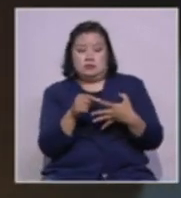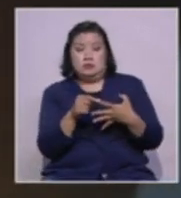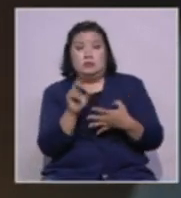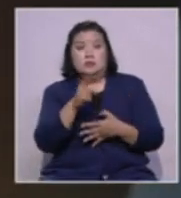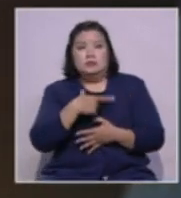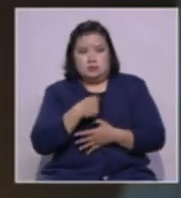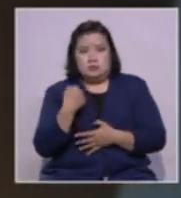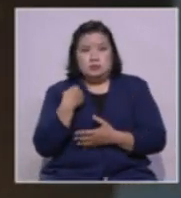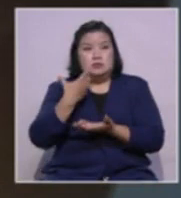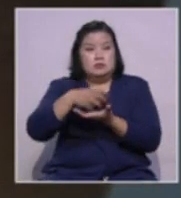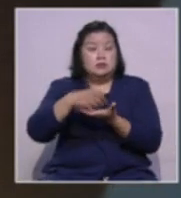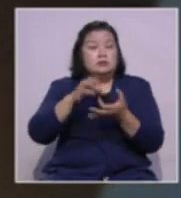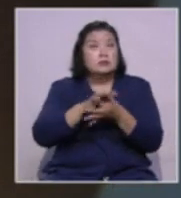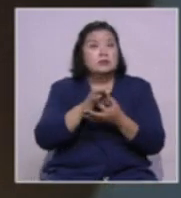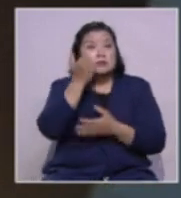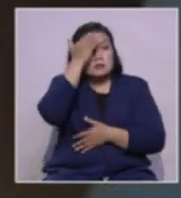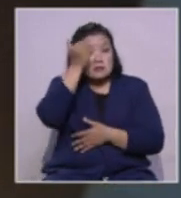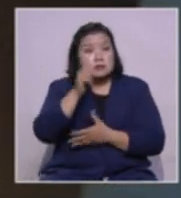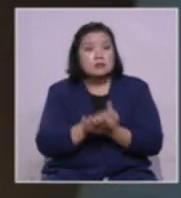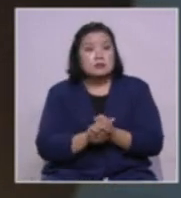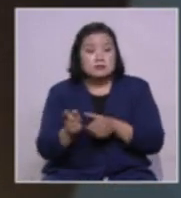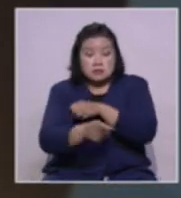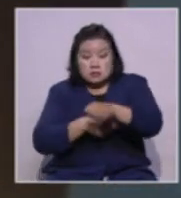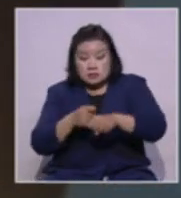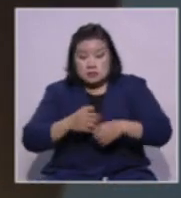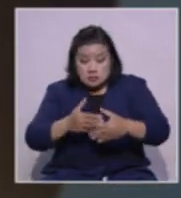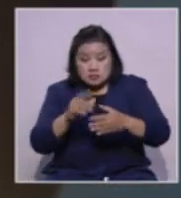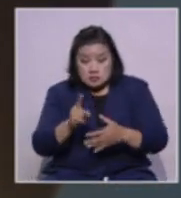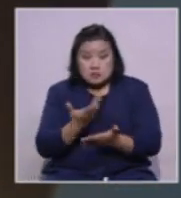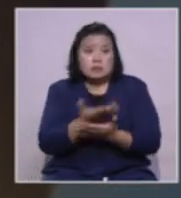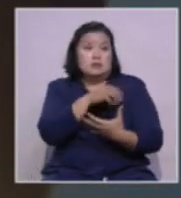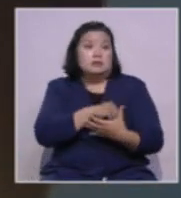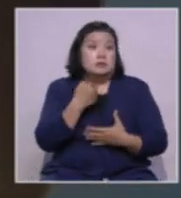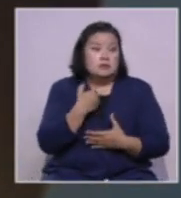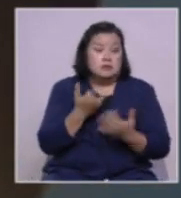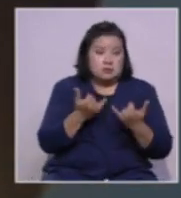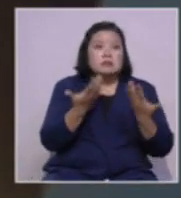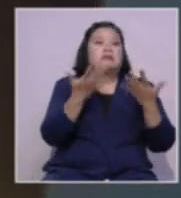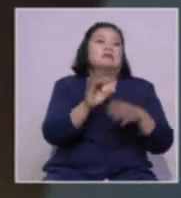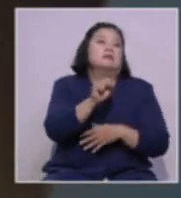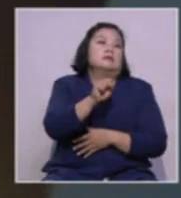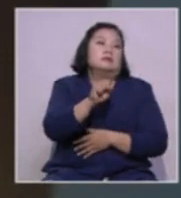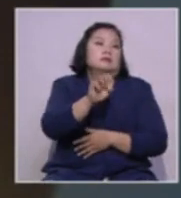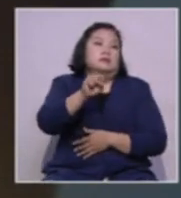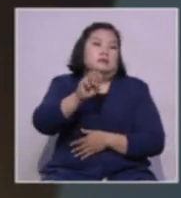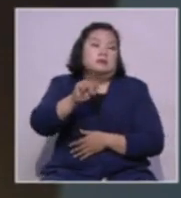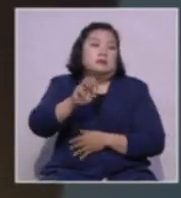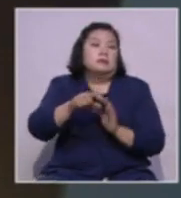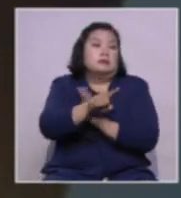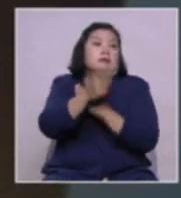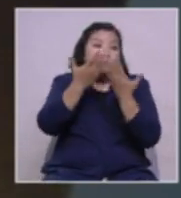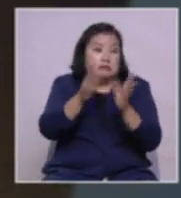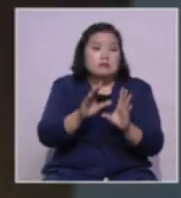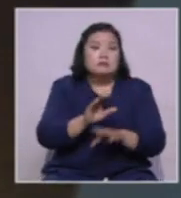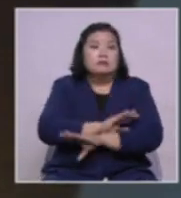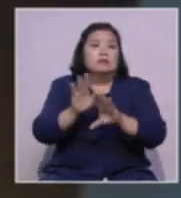ดถึงเรื่องเกี่ยวปั๊บรับเงินอะไรเงี้ยนะฮะ จบไปแล้วคุณสมศักดิ์ไม่ได้เป็นนะคร ับ เพิ่นไม่ได้เป็นก็เลยคิดว่า power ของ